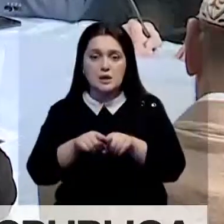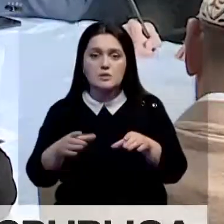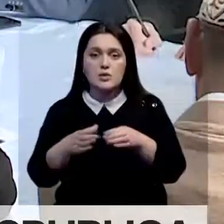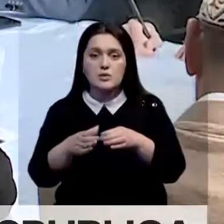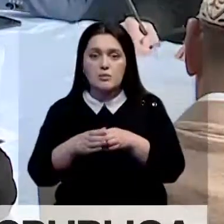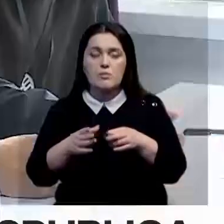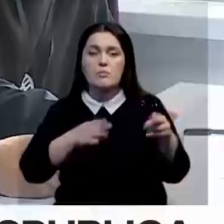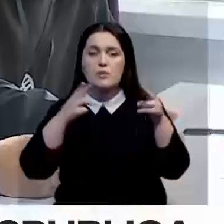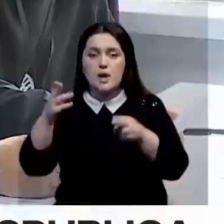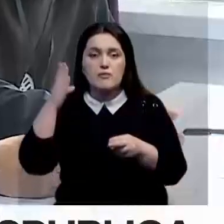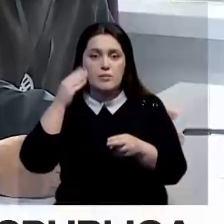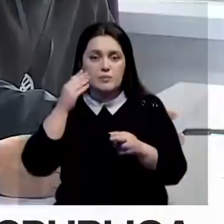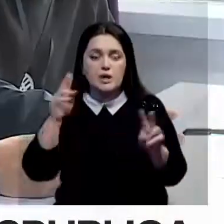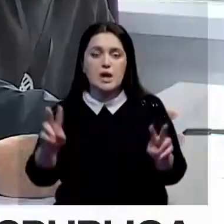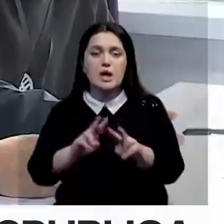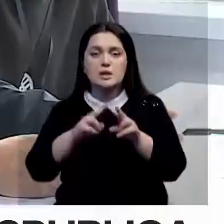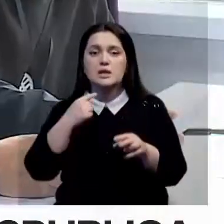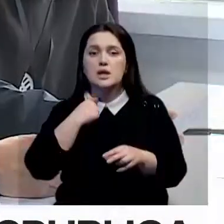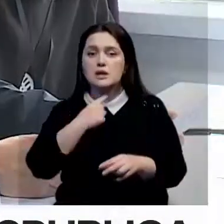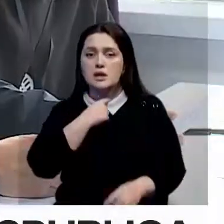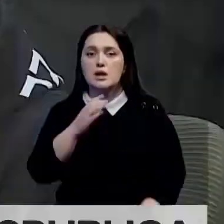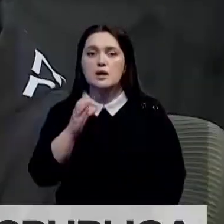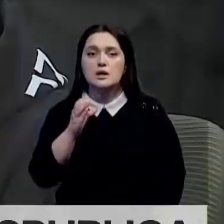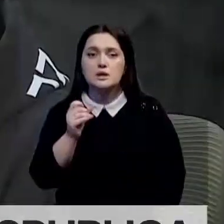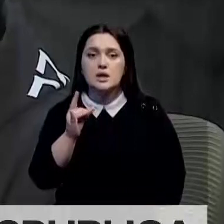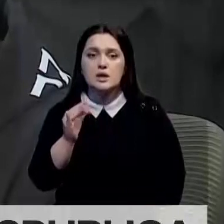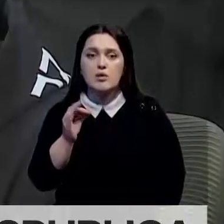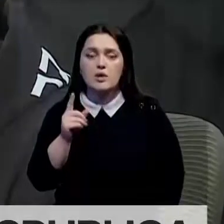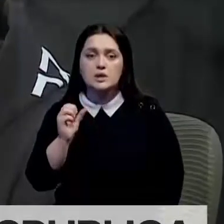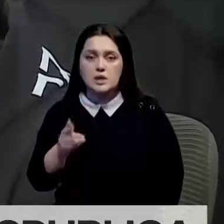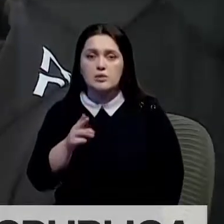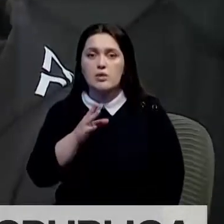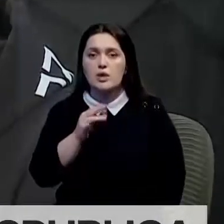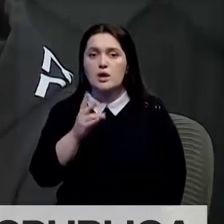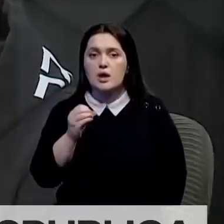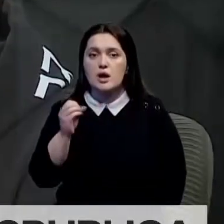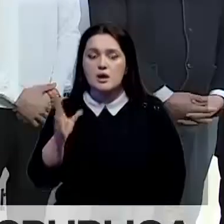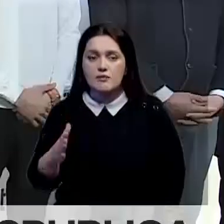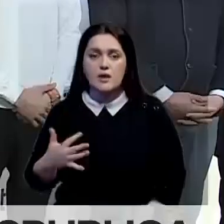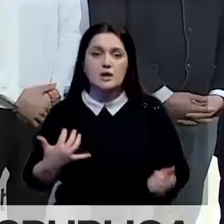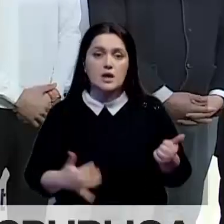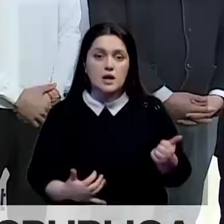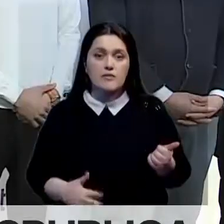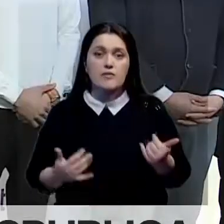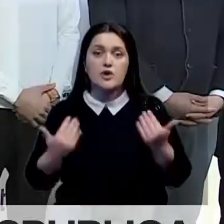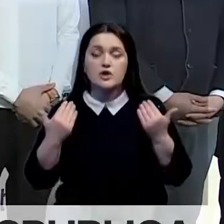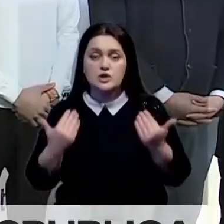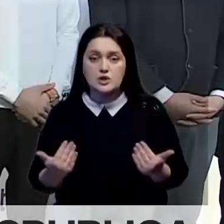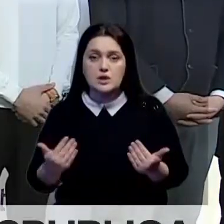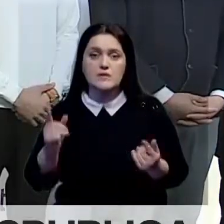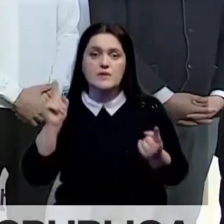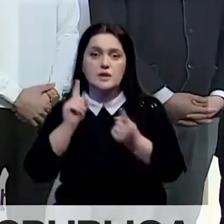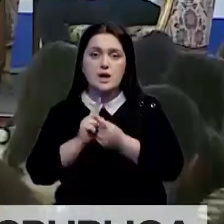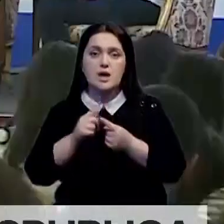Ранее агитационные группы побывали в Алматы, Астане, Талдыкургане, Сараузеке, Кунаве и в Таразе. На сегодняшний день